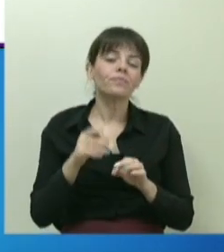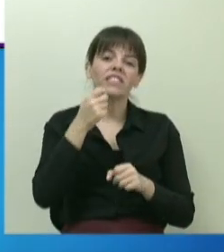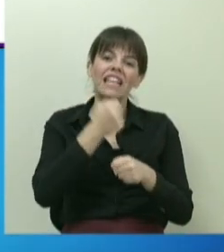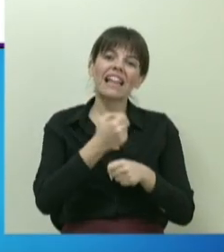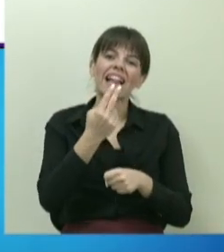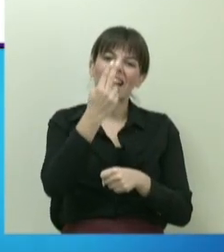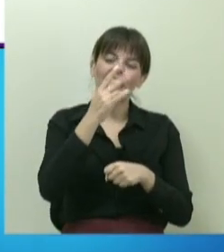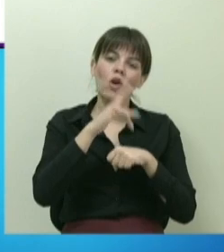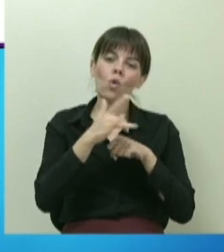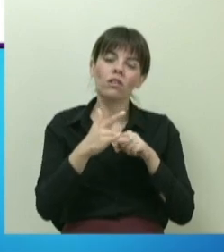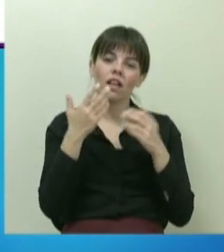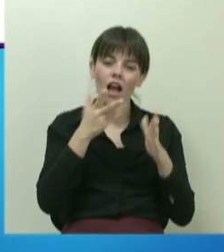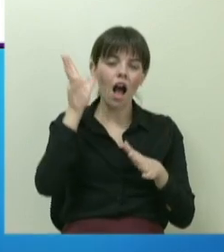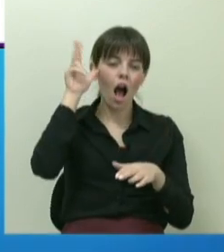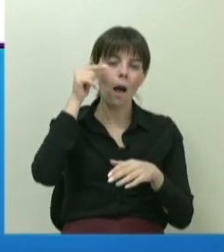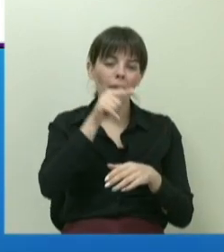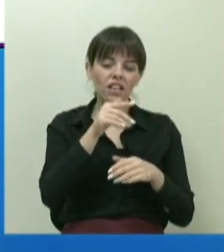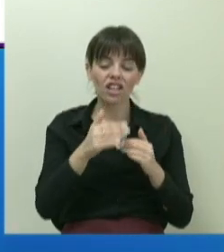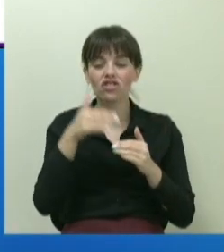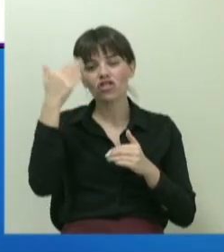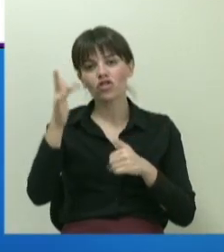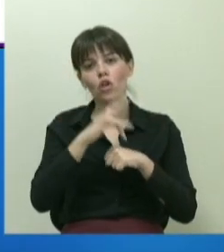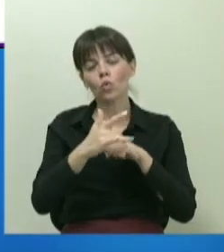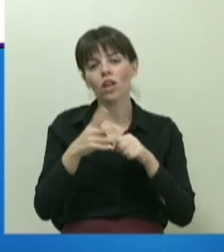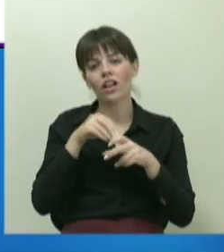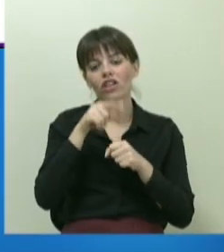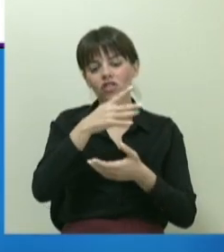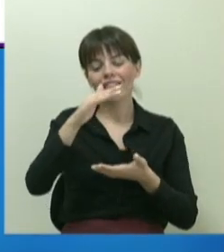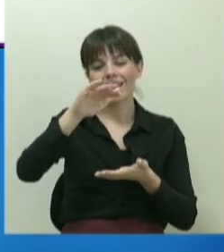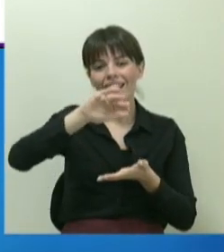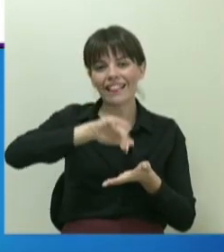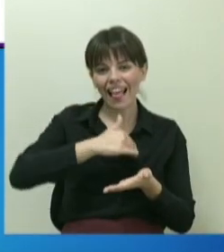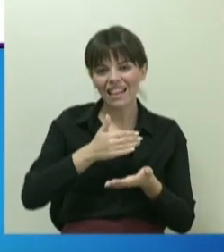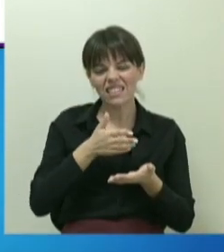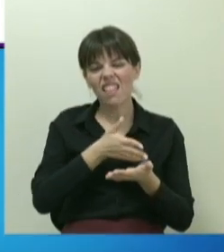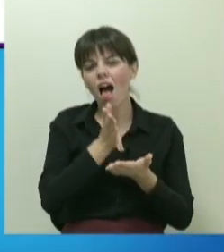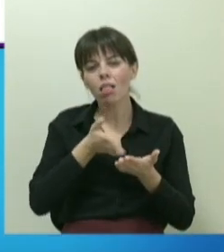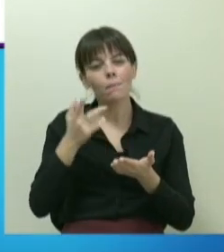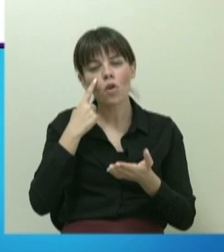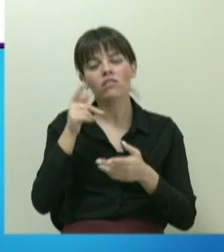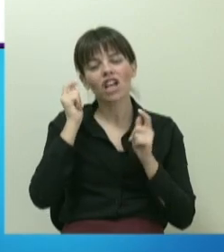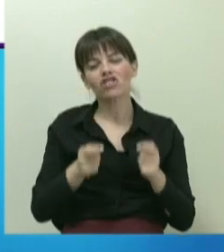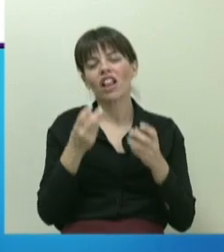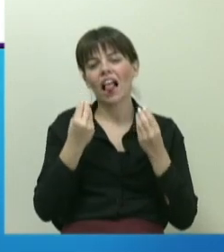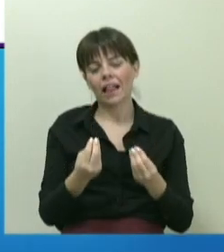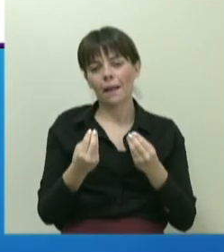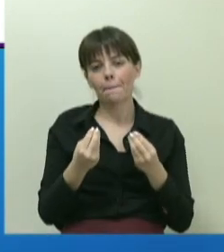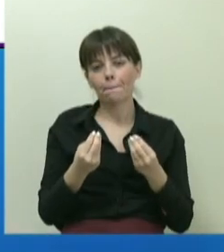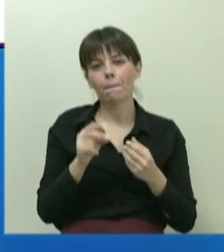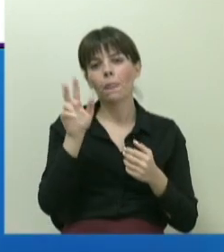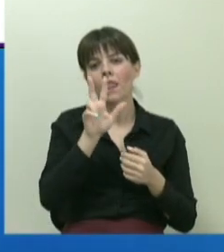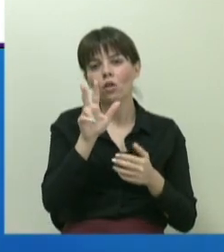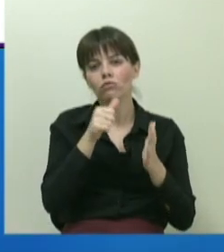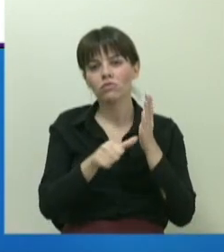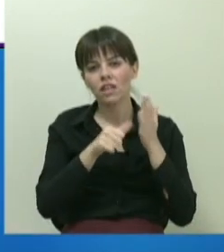G7 ülkelerine, Amerika haricindeki ülkelerde gelir dağılımları gerçekten iyi. Yani